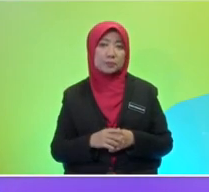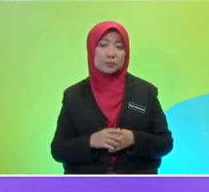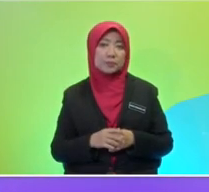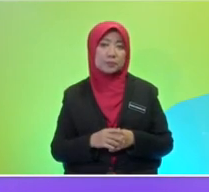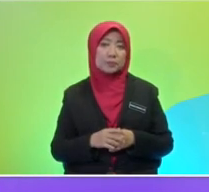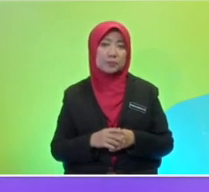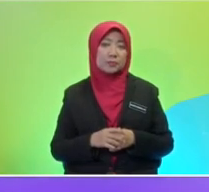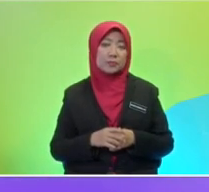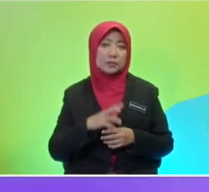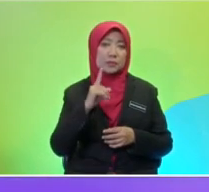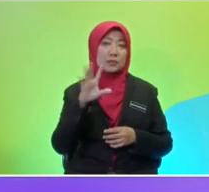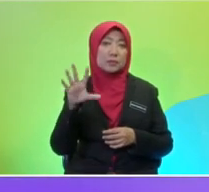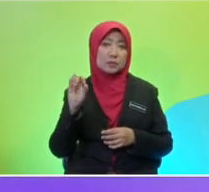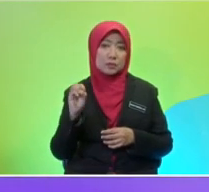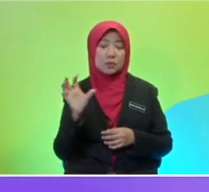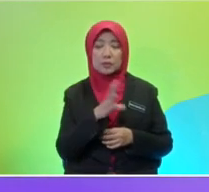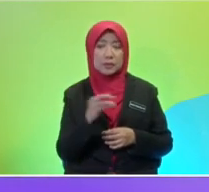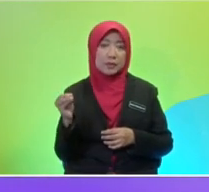150 dan